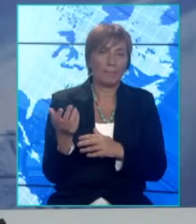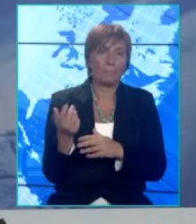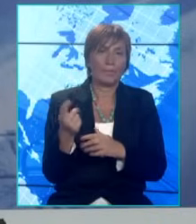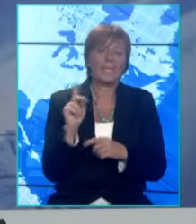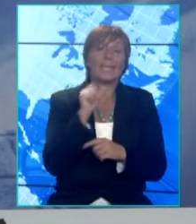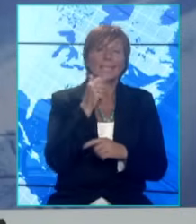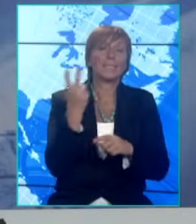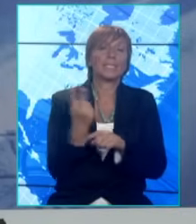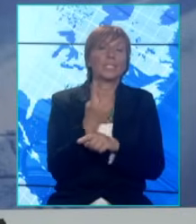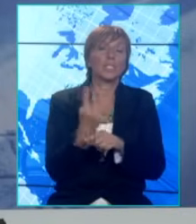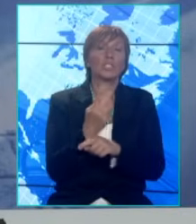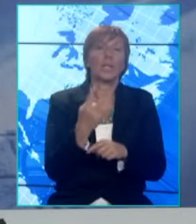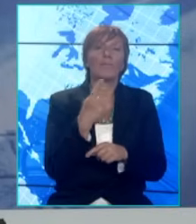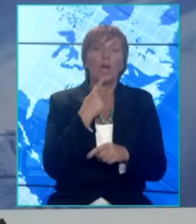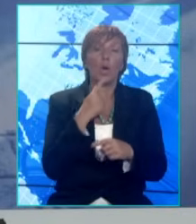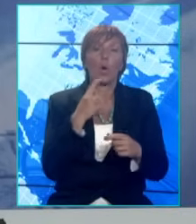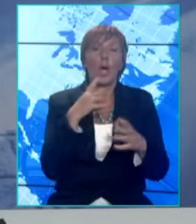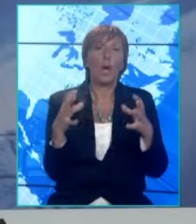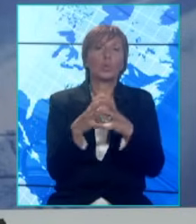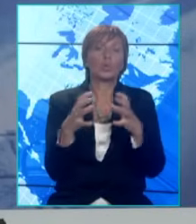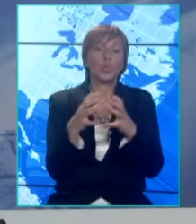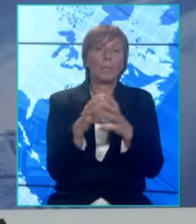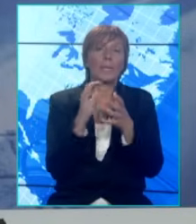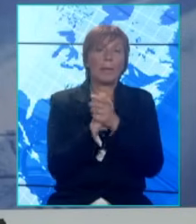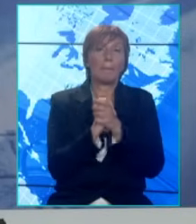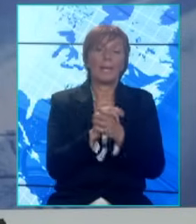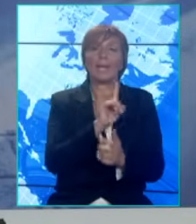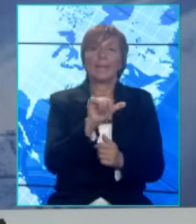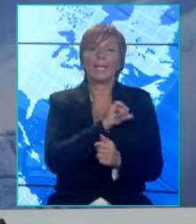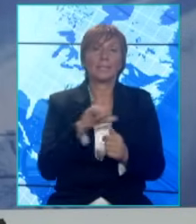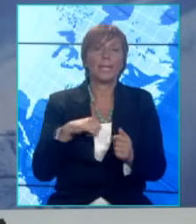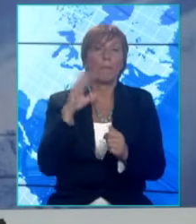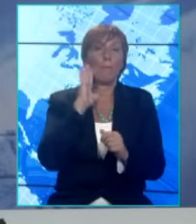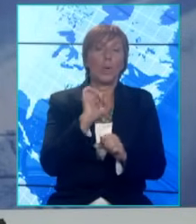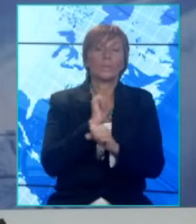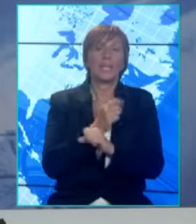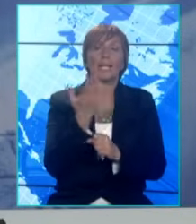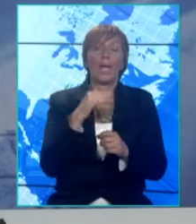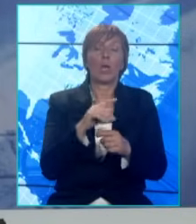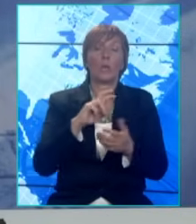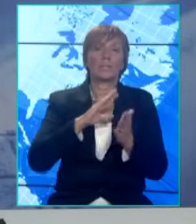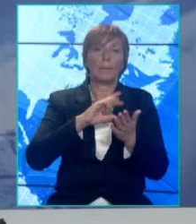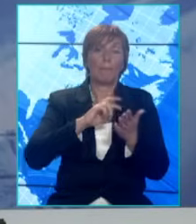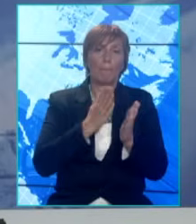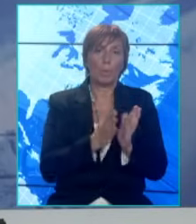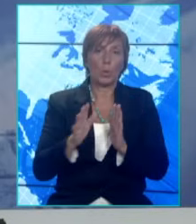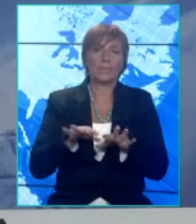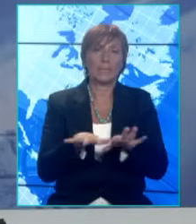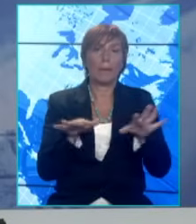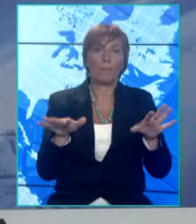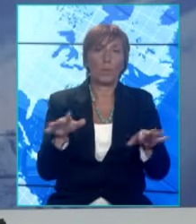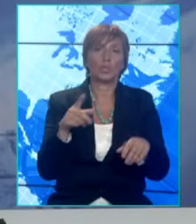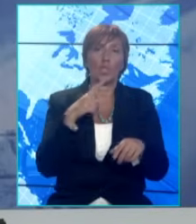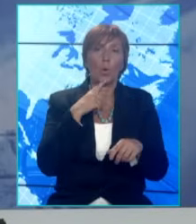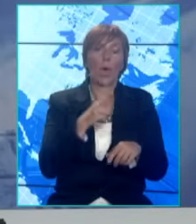Iz zemlje koja je u skupini prijatelja, ne samo Bosne i Hercegovine, nego procesa proširenja. Iz zemlje koja